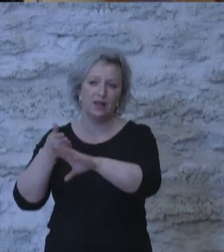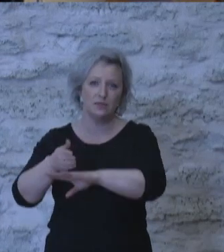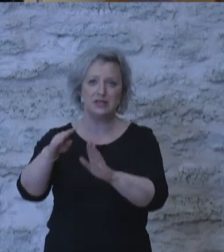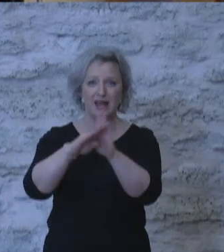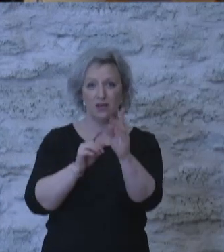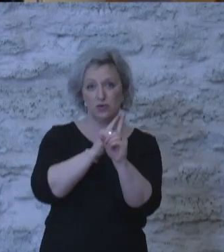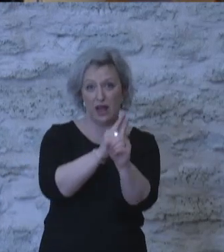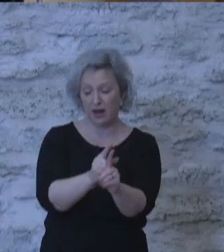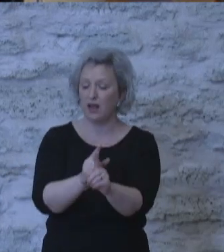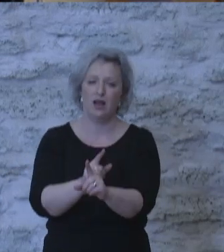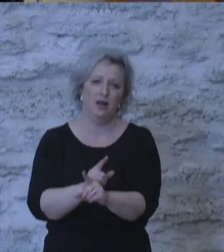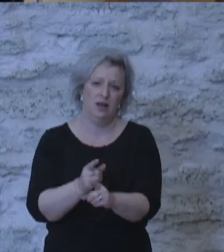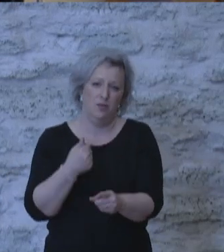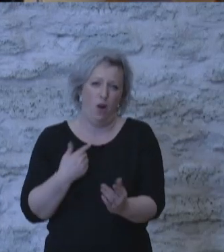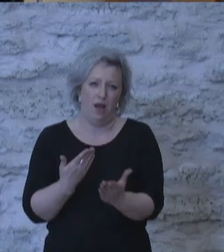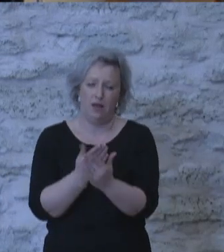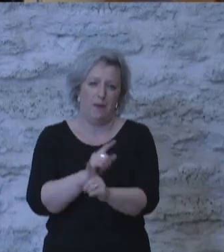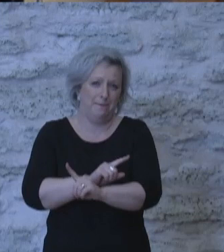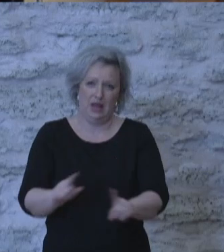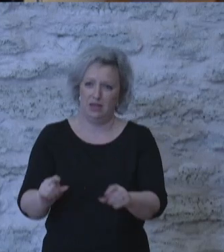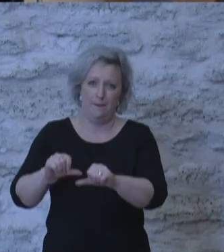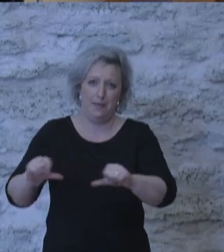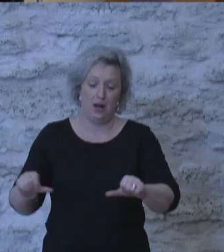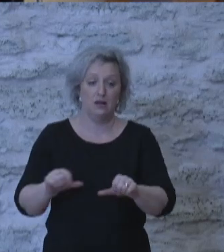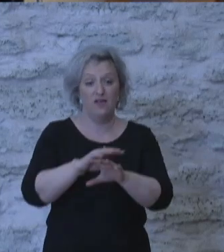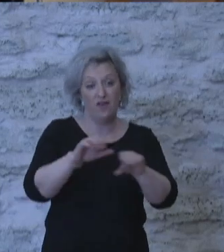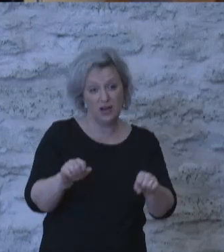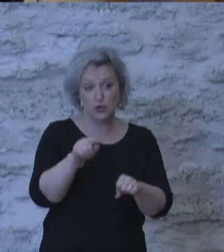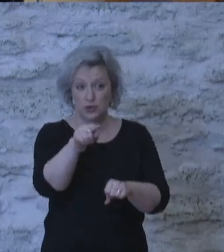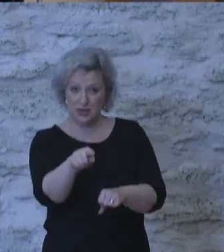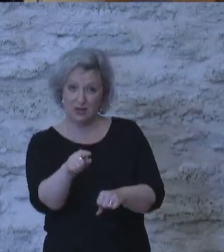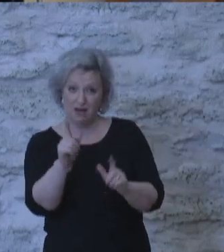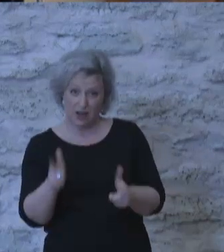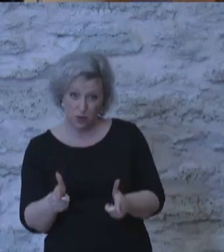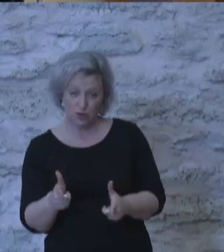tasemel. Kas sina ja valitsus oleksite sellega nõus? Aitäh.